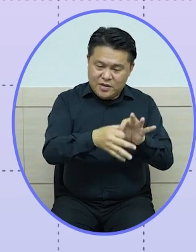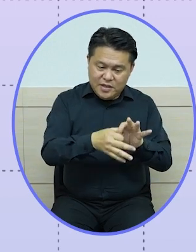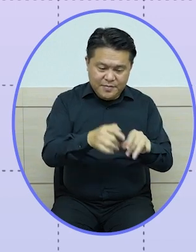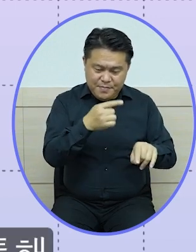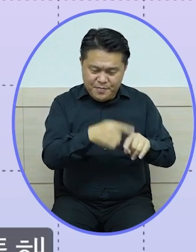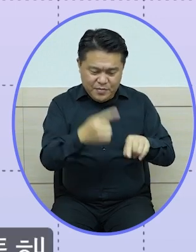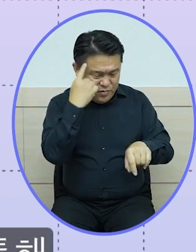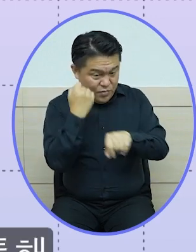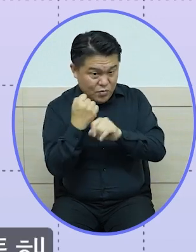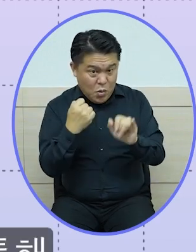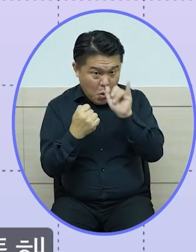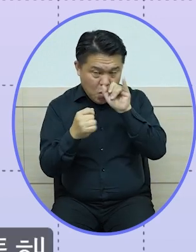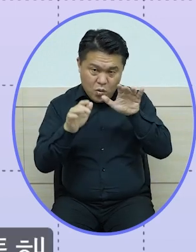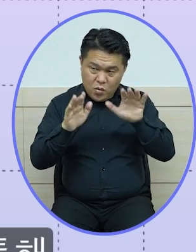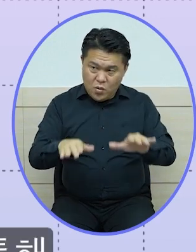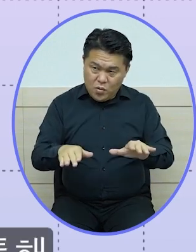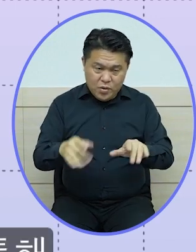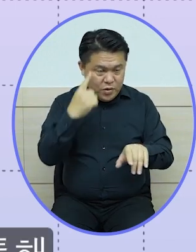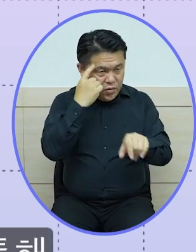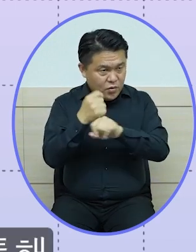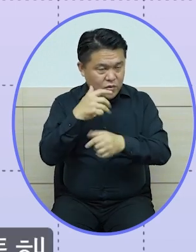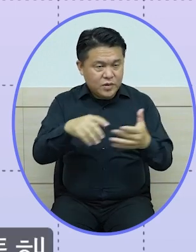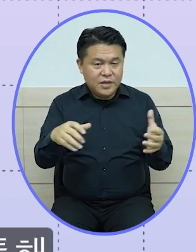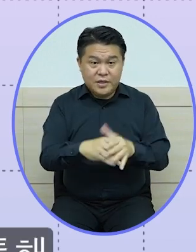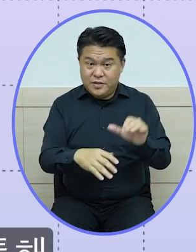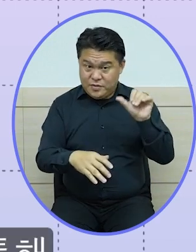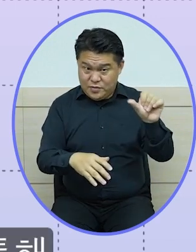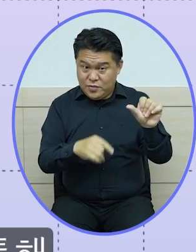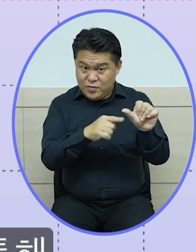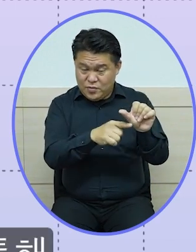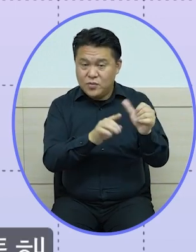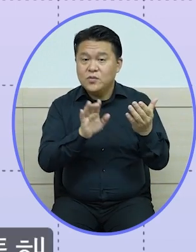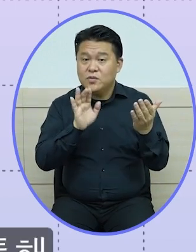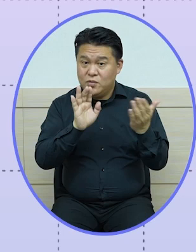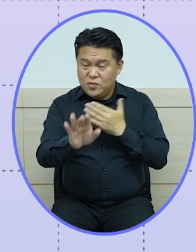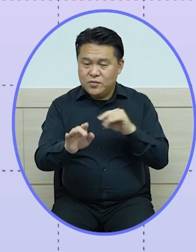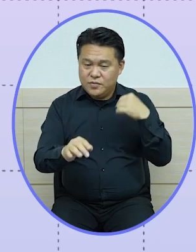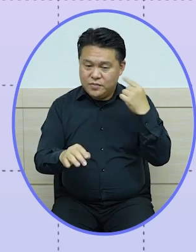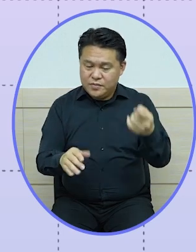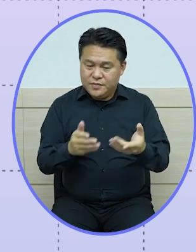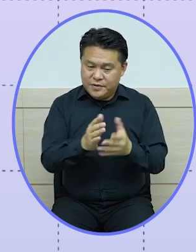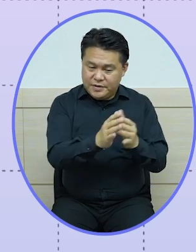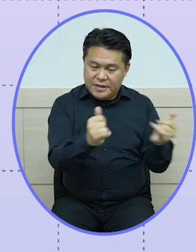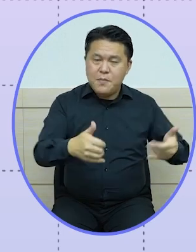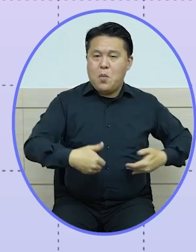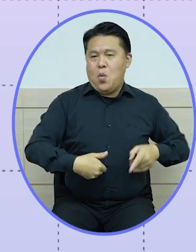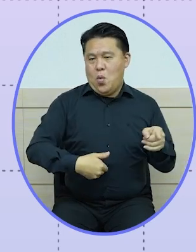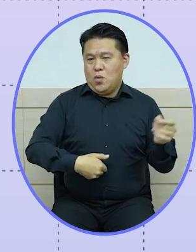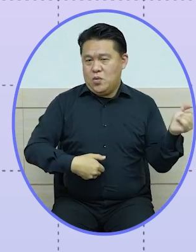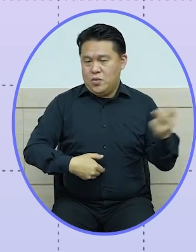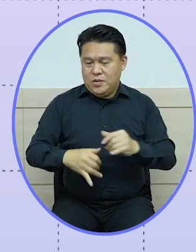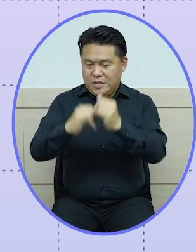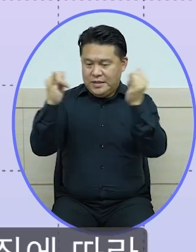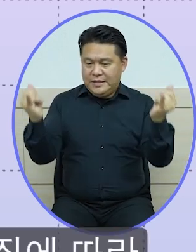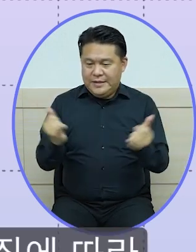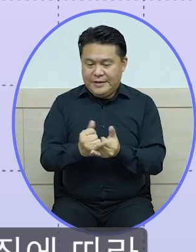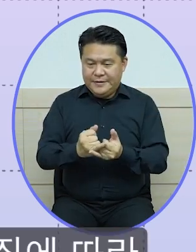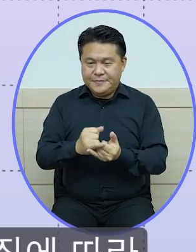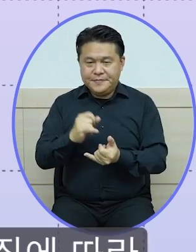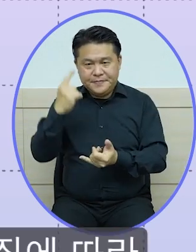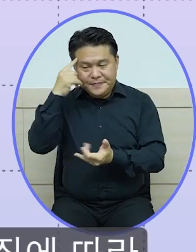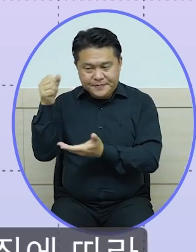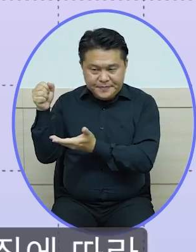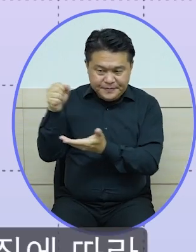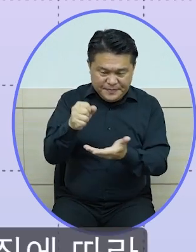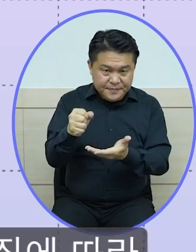있습니다. 올해로 총 5회차가 되는 연구로 본 연구를 통해 전담 인력의 필요성, 사회적 가치를 반영한 일자리